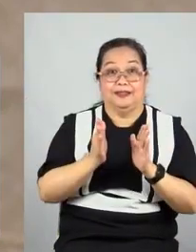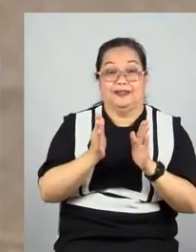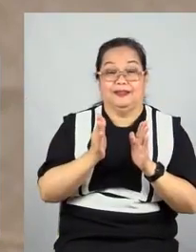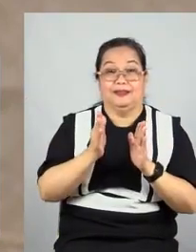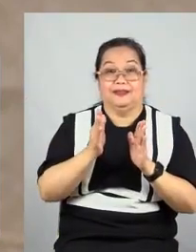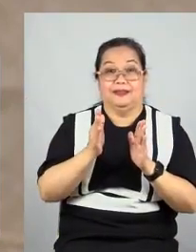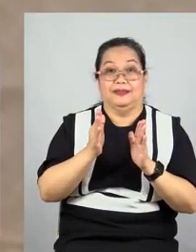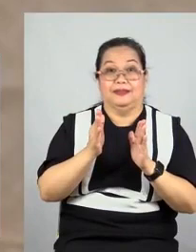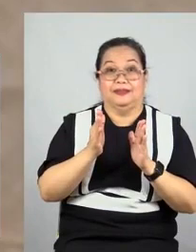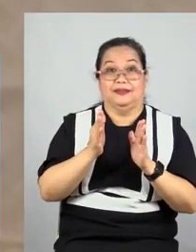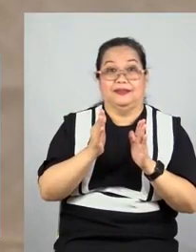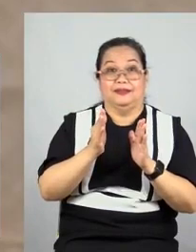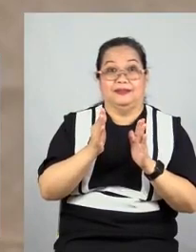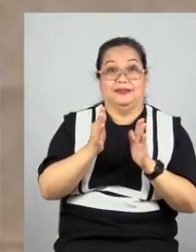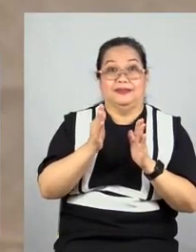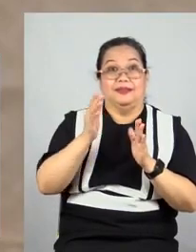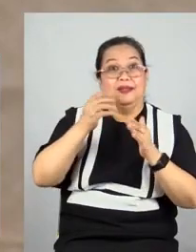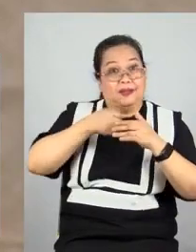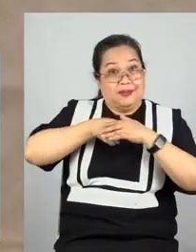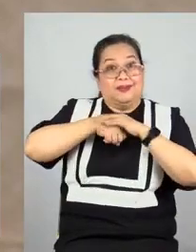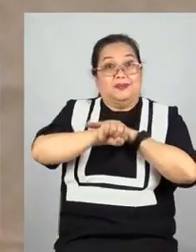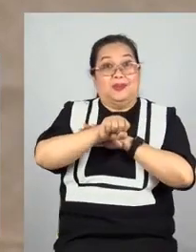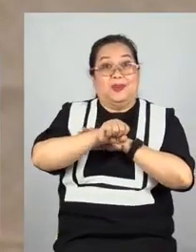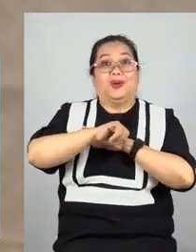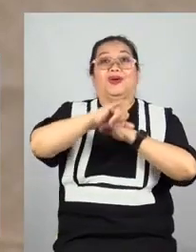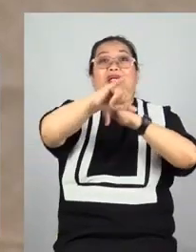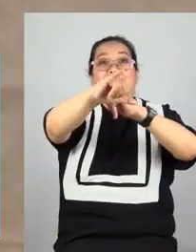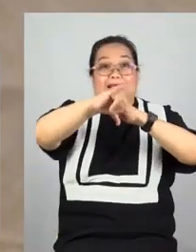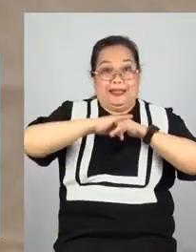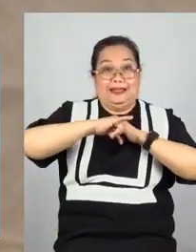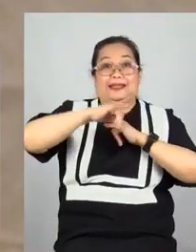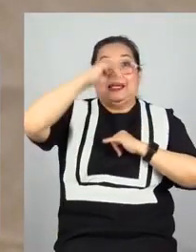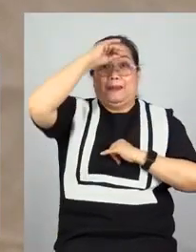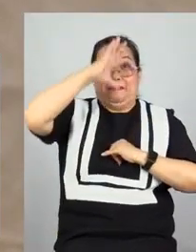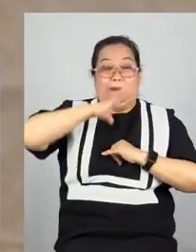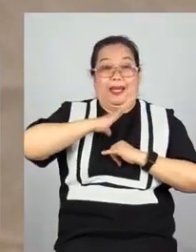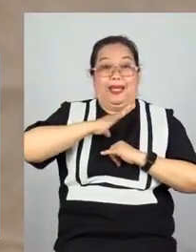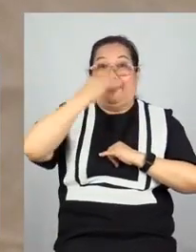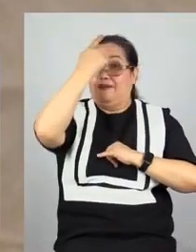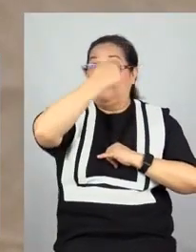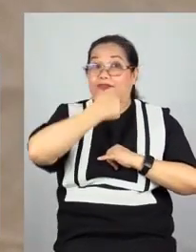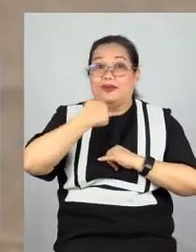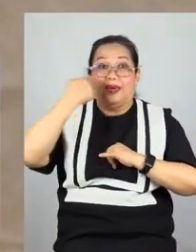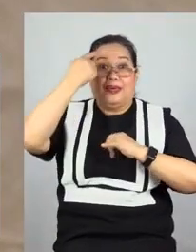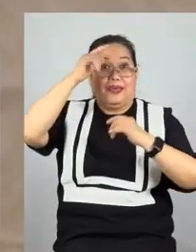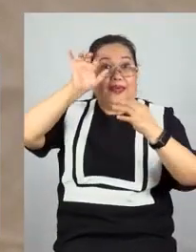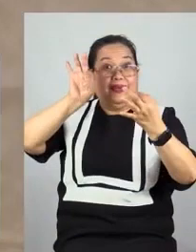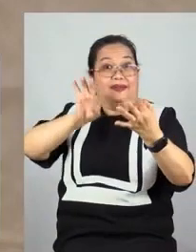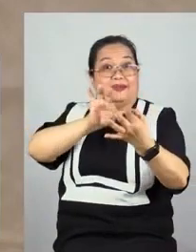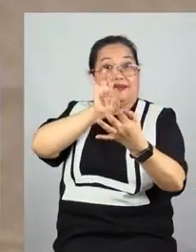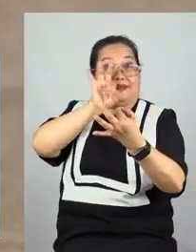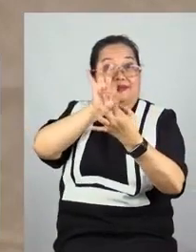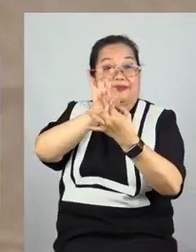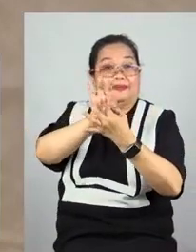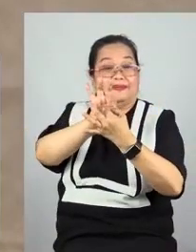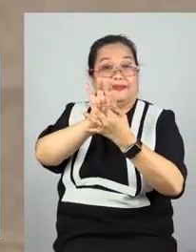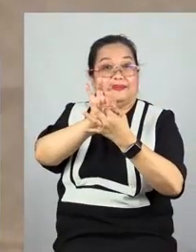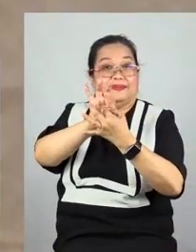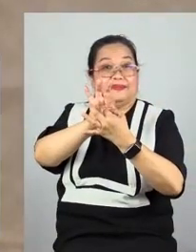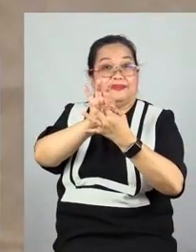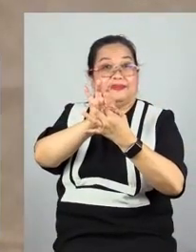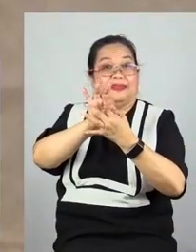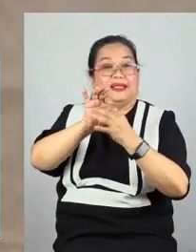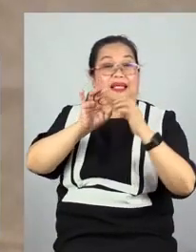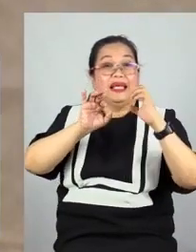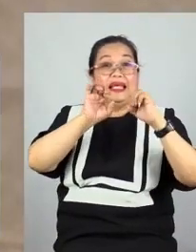Being born in the likeness of men, yung pong salita na likeness ay